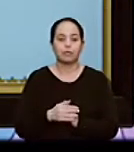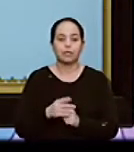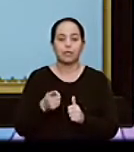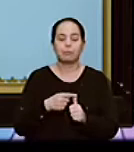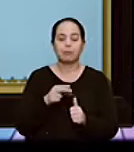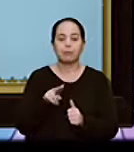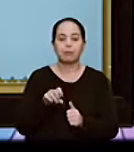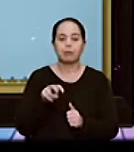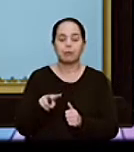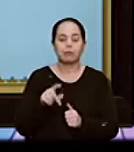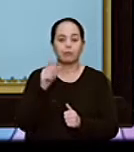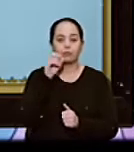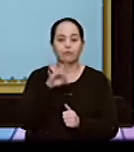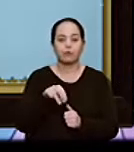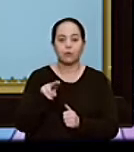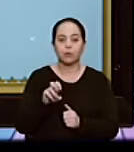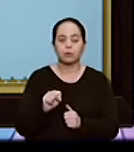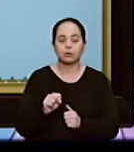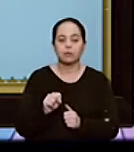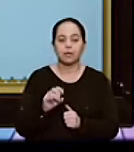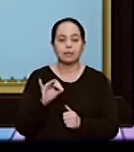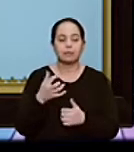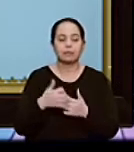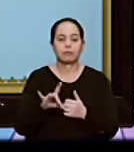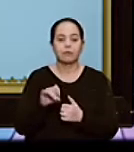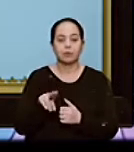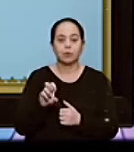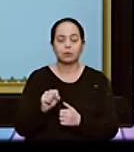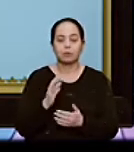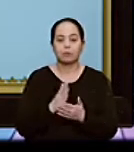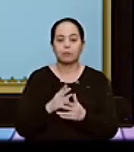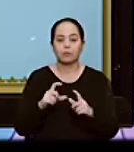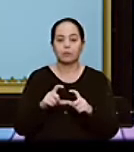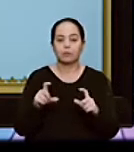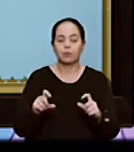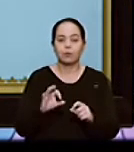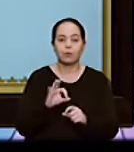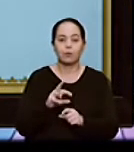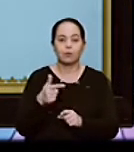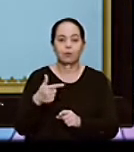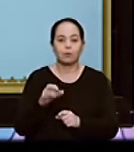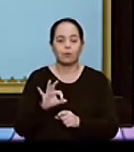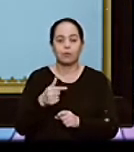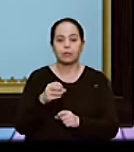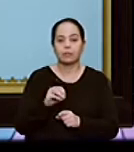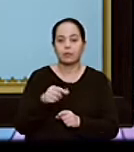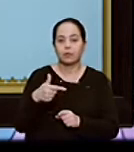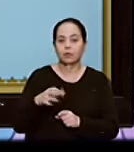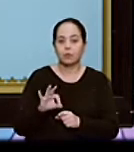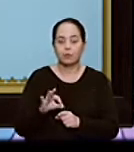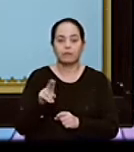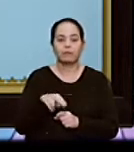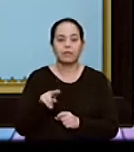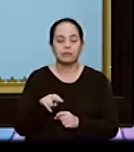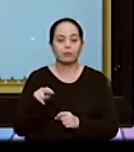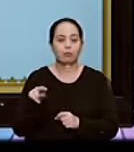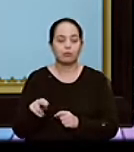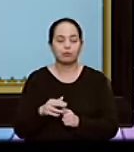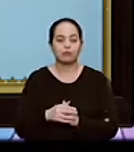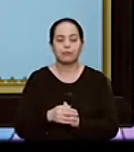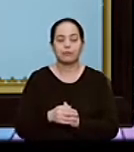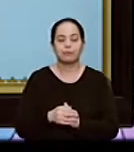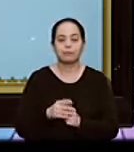прилагательные мужского рода и среднего рода имеют окончание «ого», «его». В дательном падеже